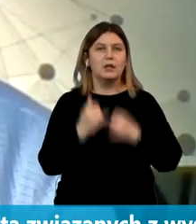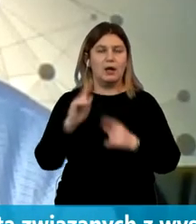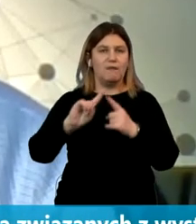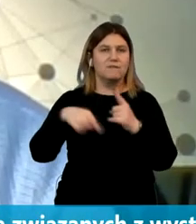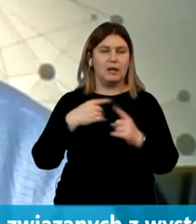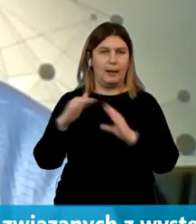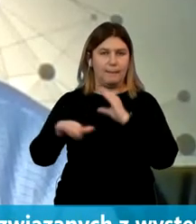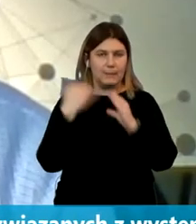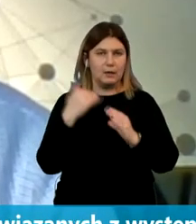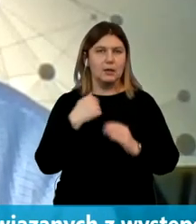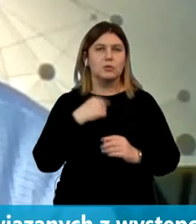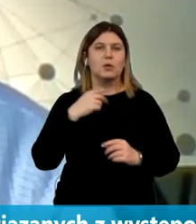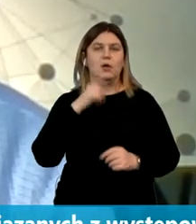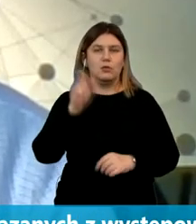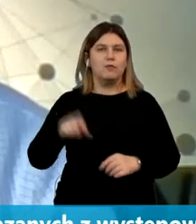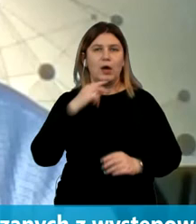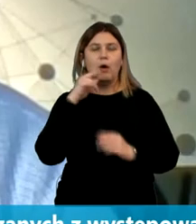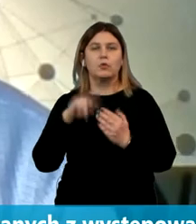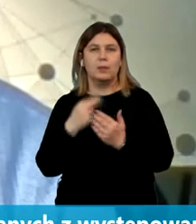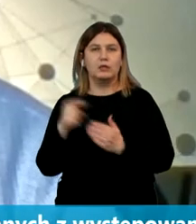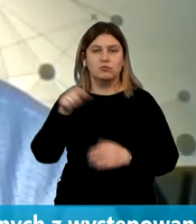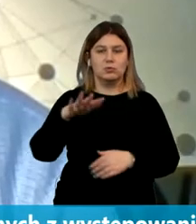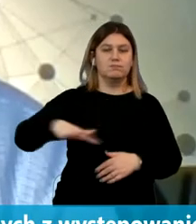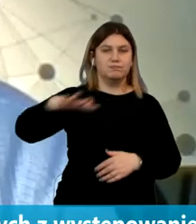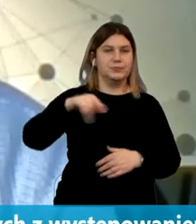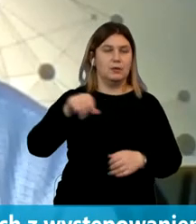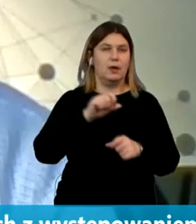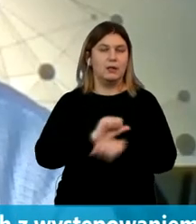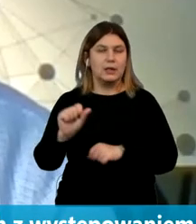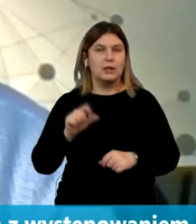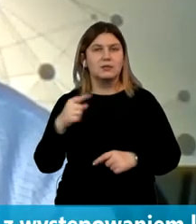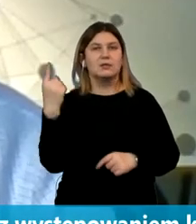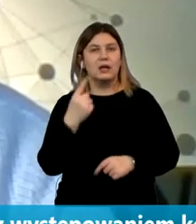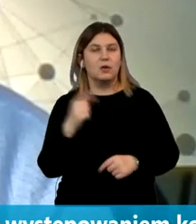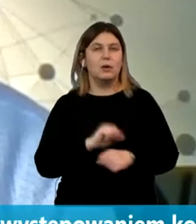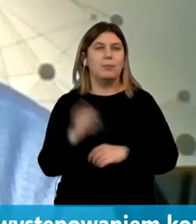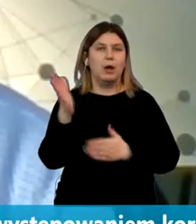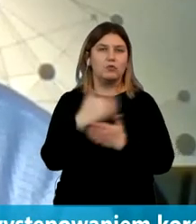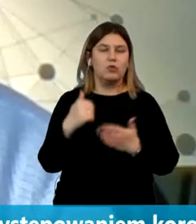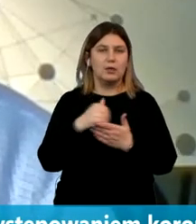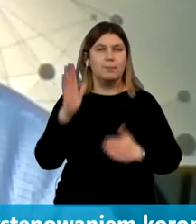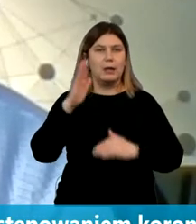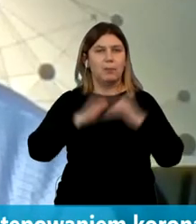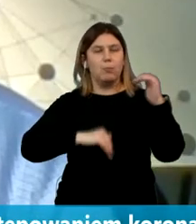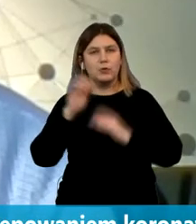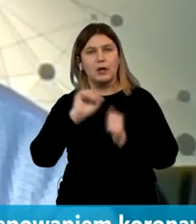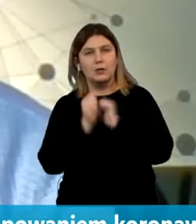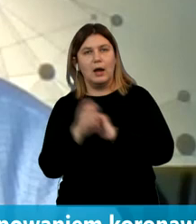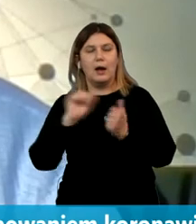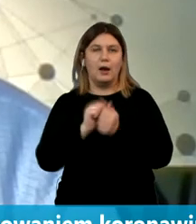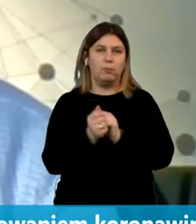to indywidualnie pani odpowiemy, czy ta lokalizacja jest w jakiś sposób zagrożona, bo część budynków będzie przebudowywana lub rozbierana